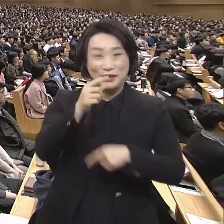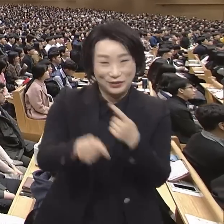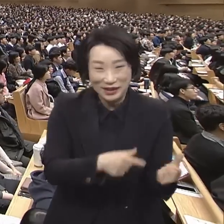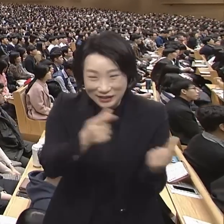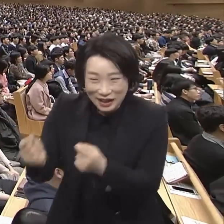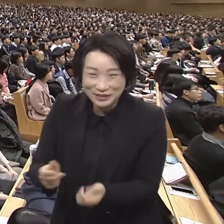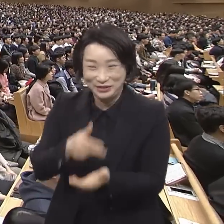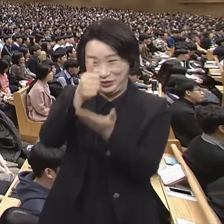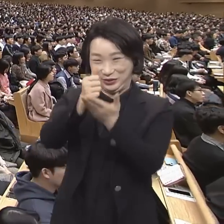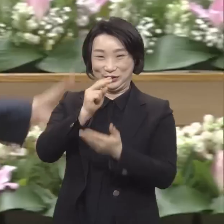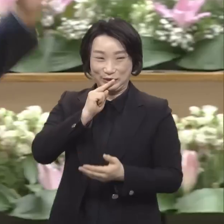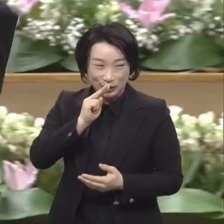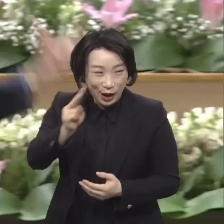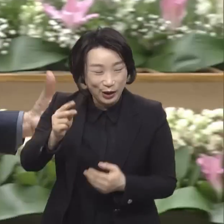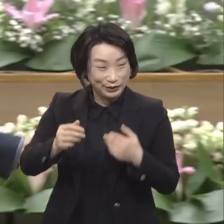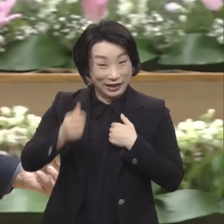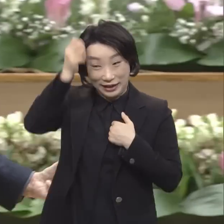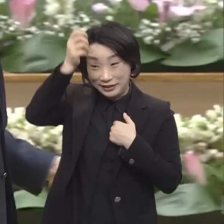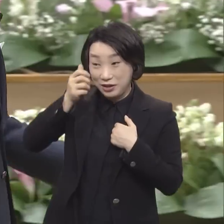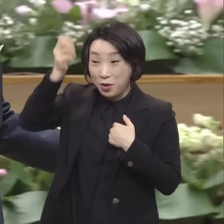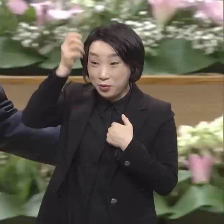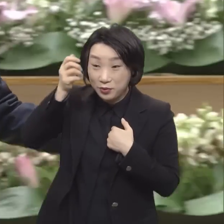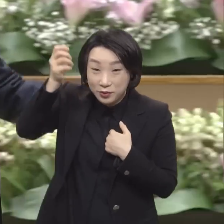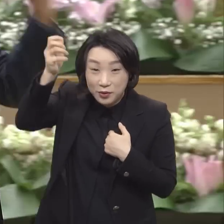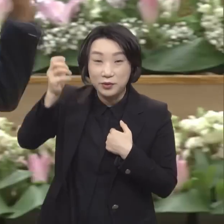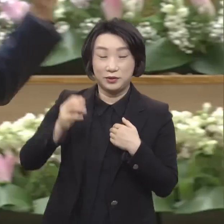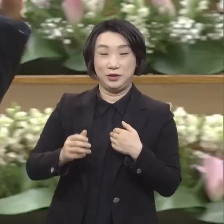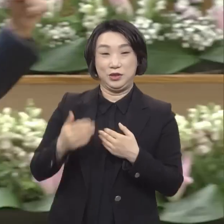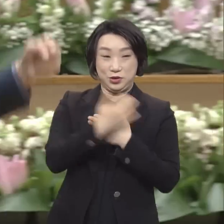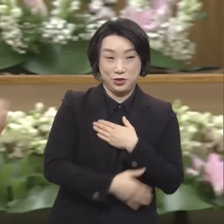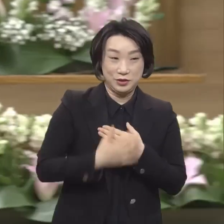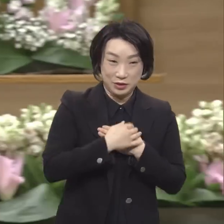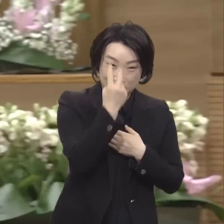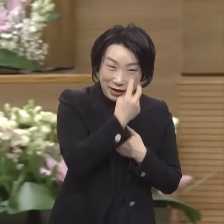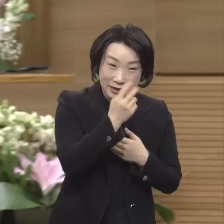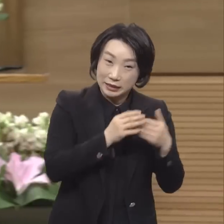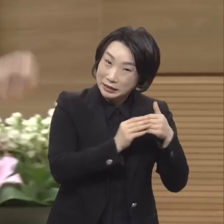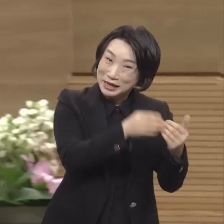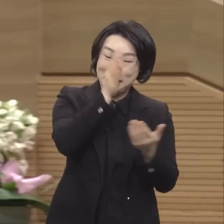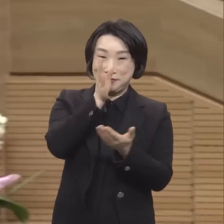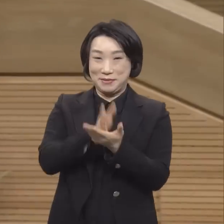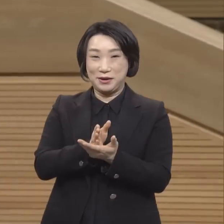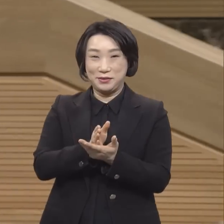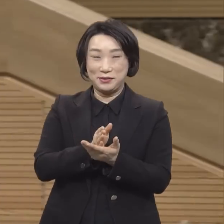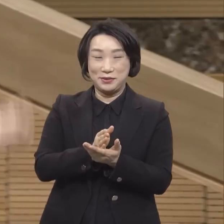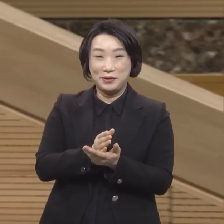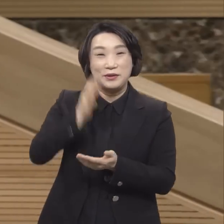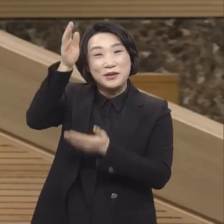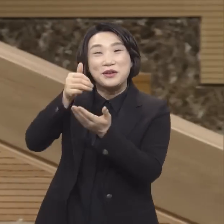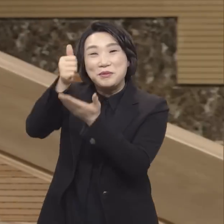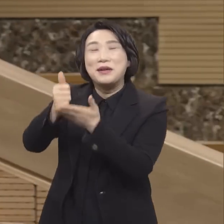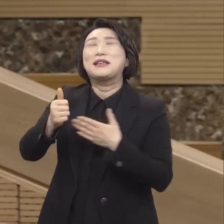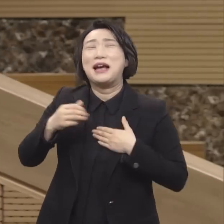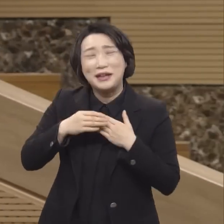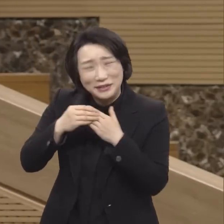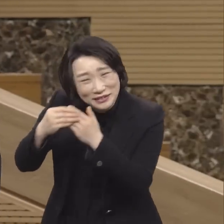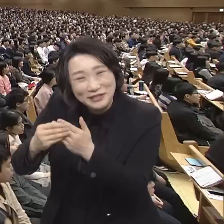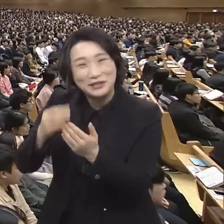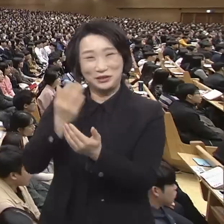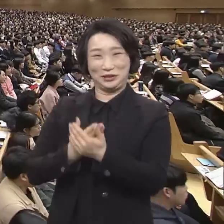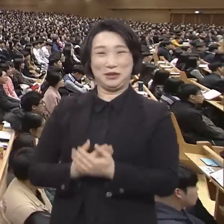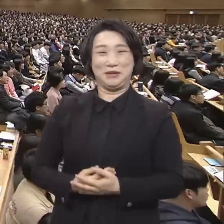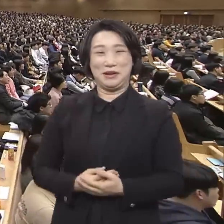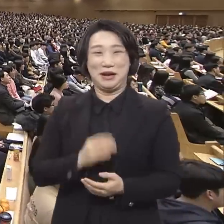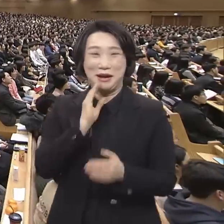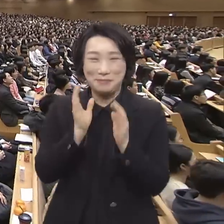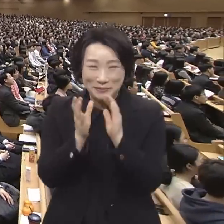크게 주여, 내 영혼을 육신이 관리하지 않고 성령이 관리하게 하옵소서.